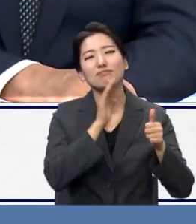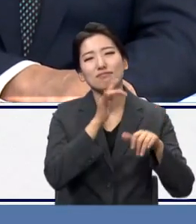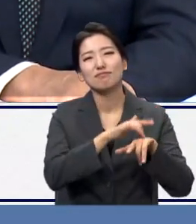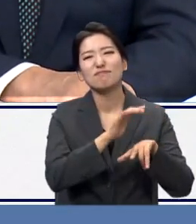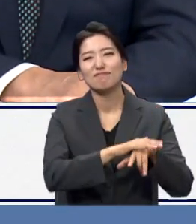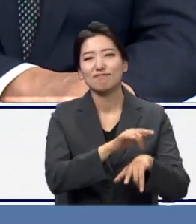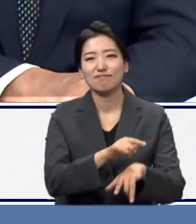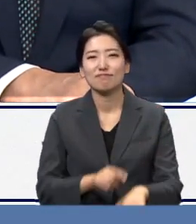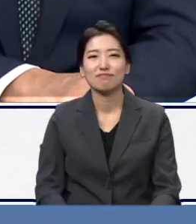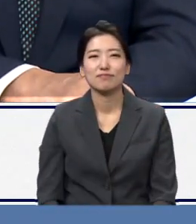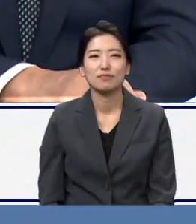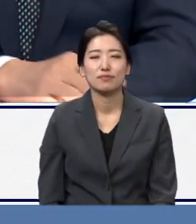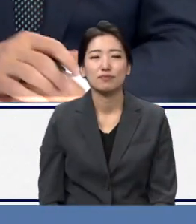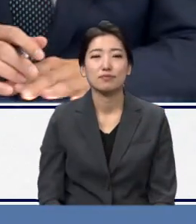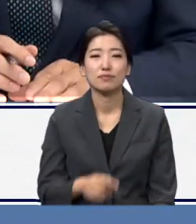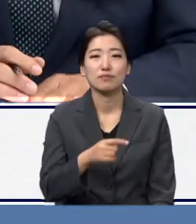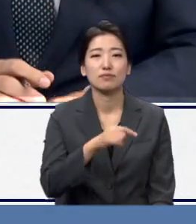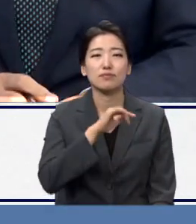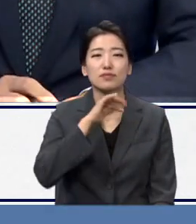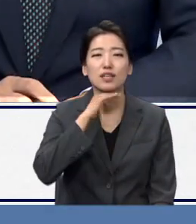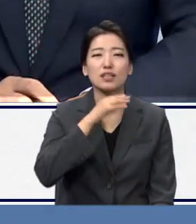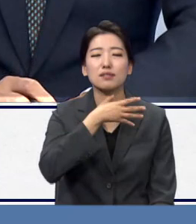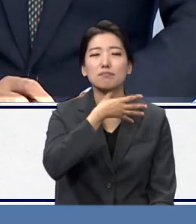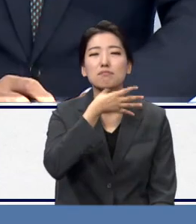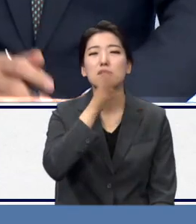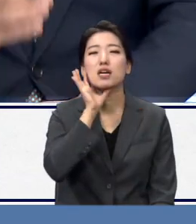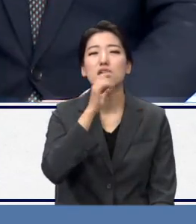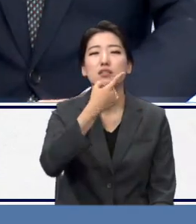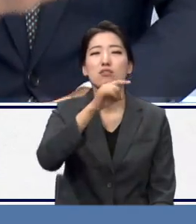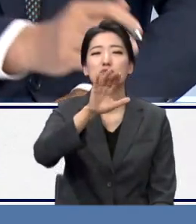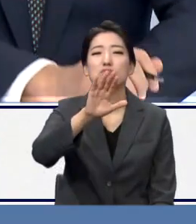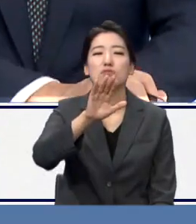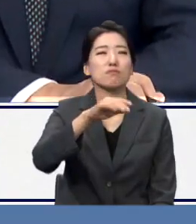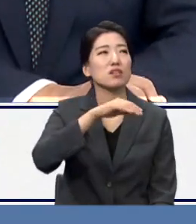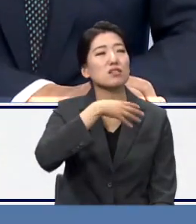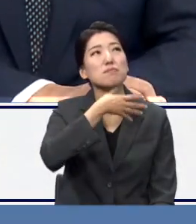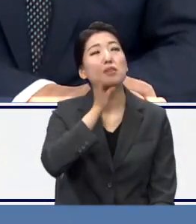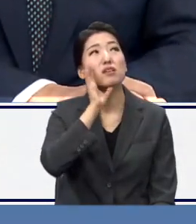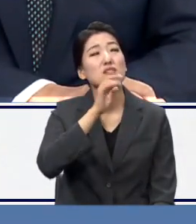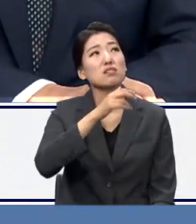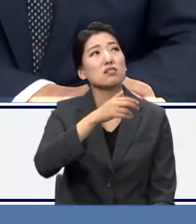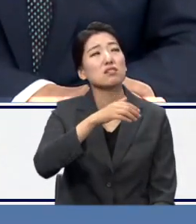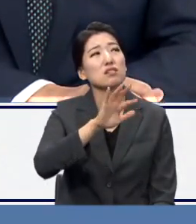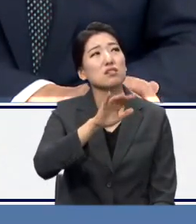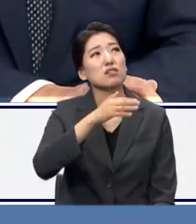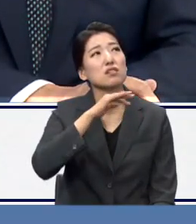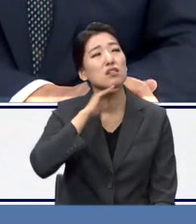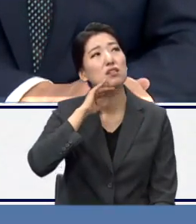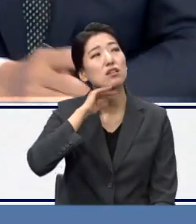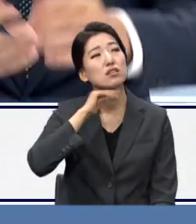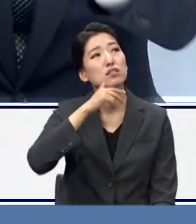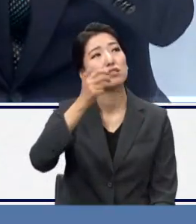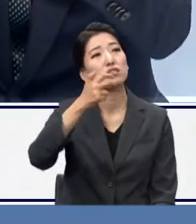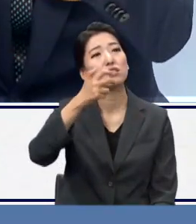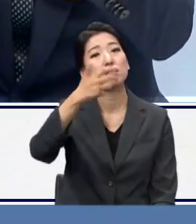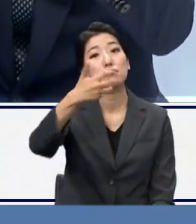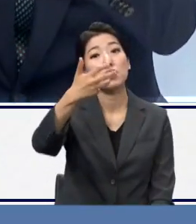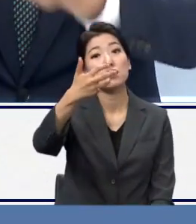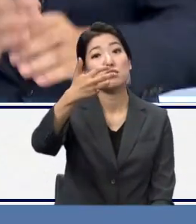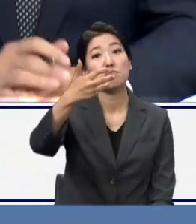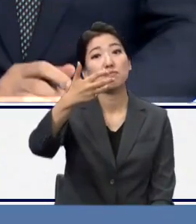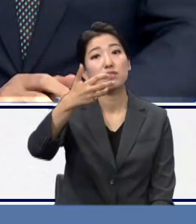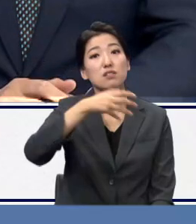80 뭐 된 노인들 앞에서 그분들은 무릎꿇고 앉아 있는데 딱 앉아서 담배 피면서 얘기하는 모습이나 그다음에 제돌이